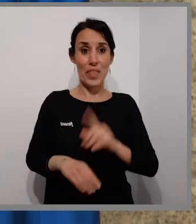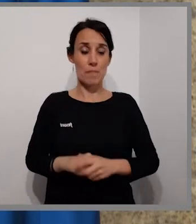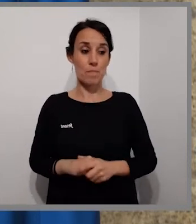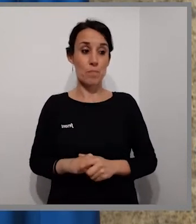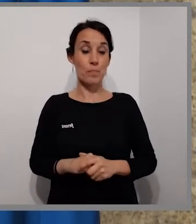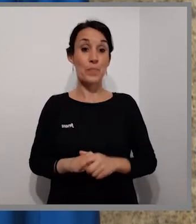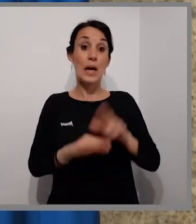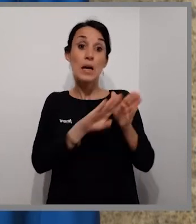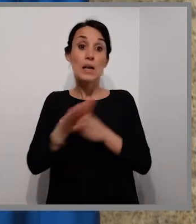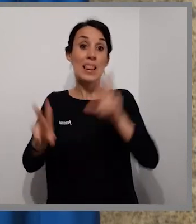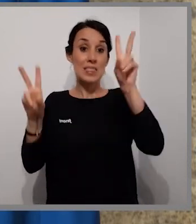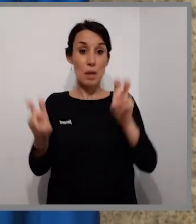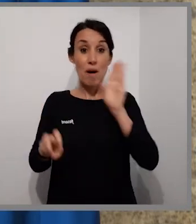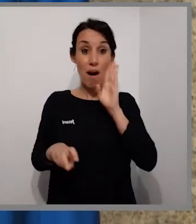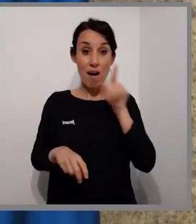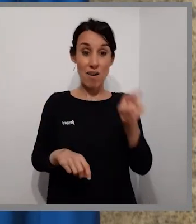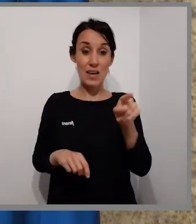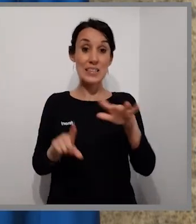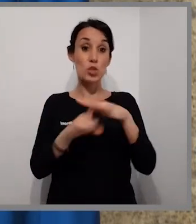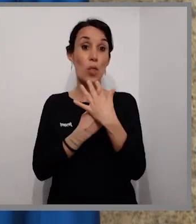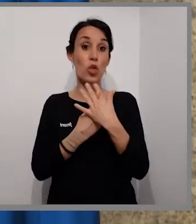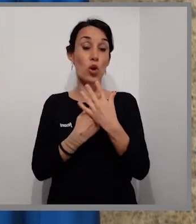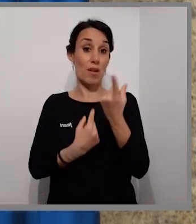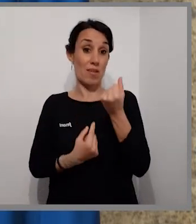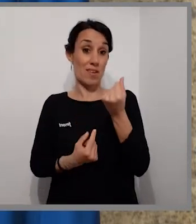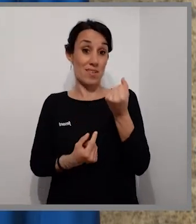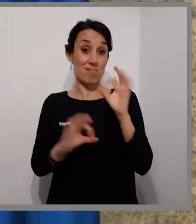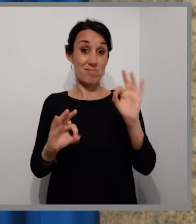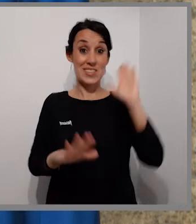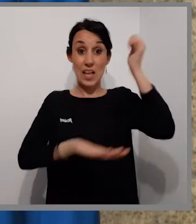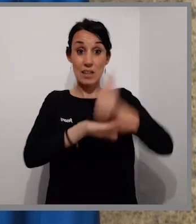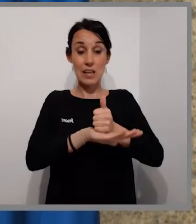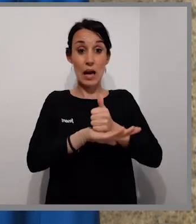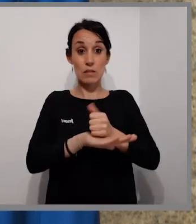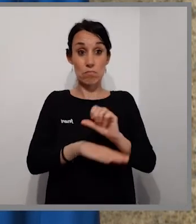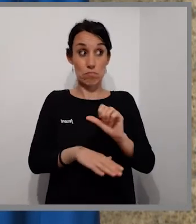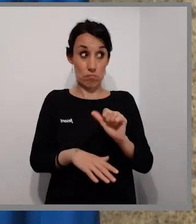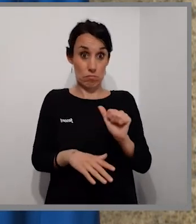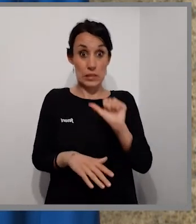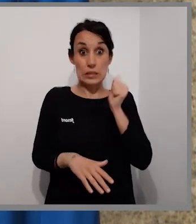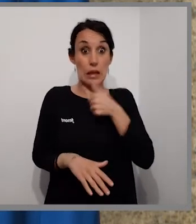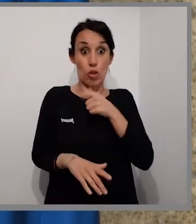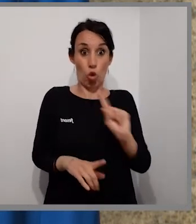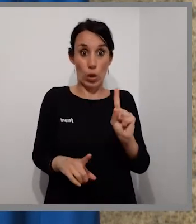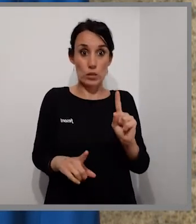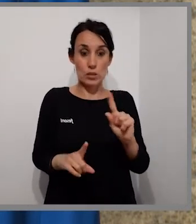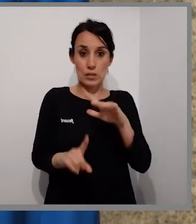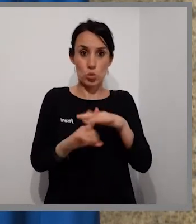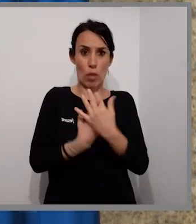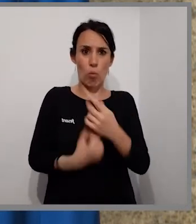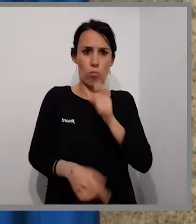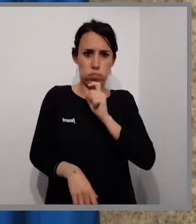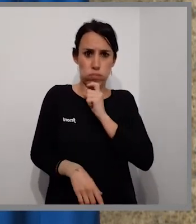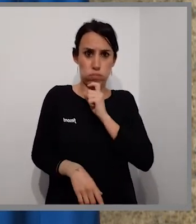complex. I per una altra banda, pel que fa a la situació de la liquiditat de la Generalitat, no és cap secret dir que estem en una situació molt